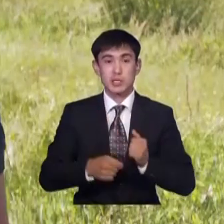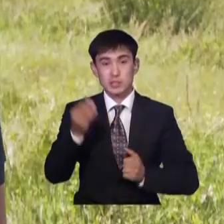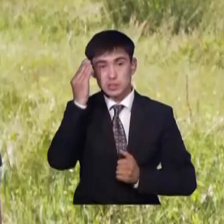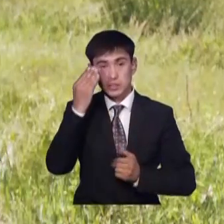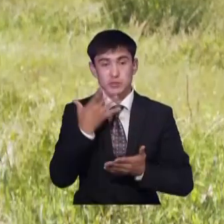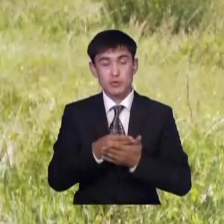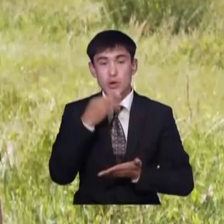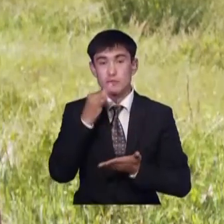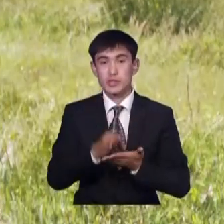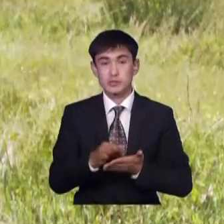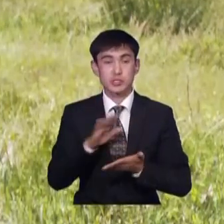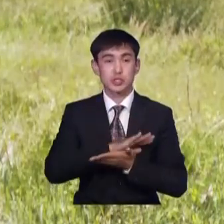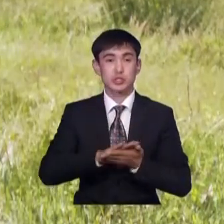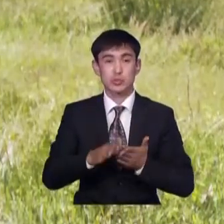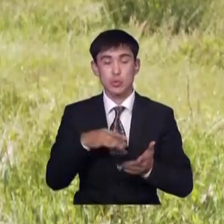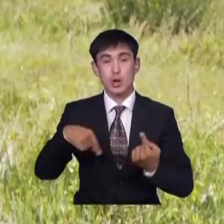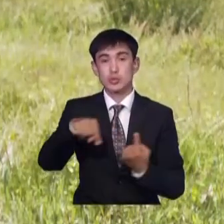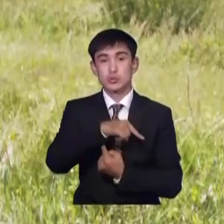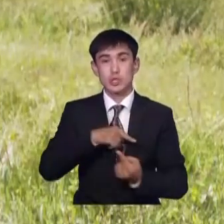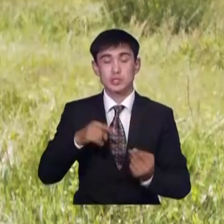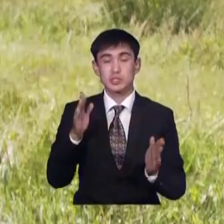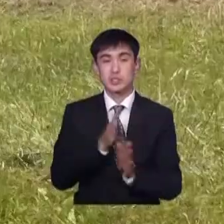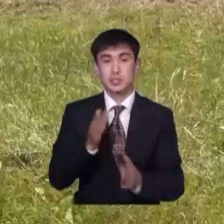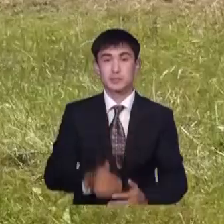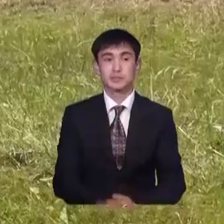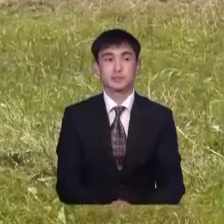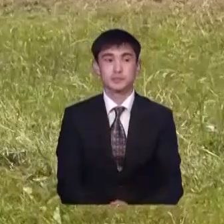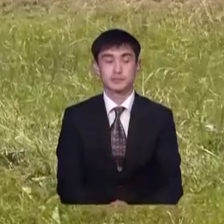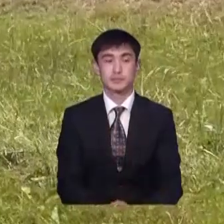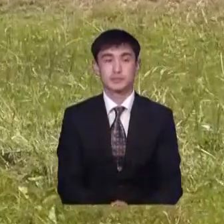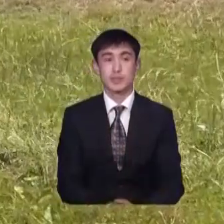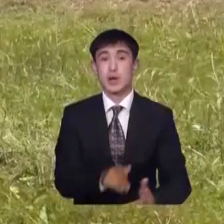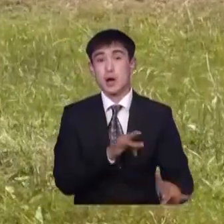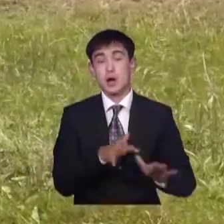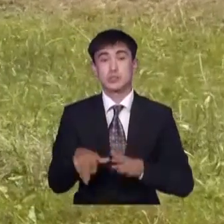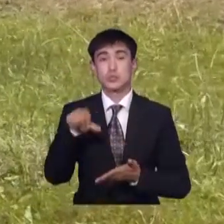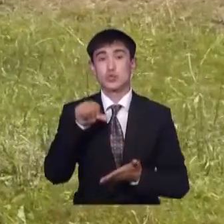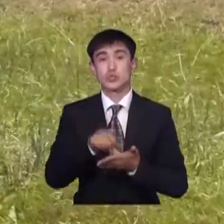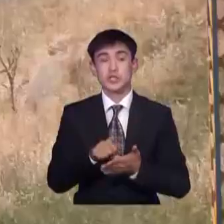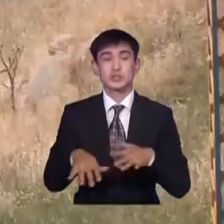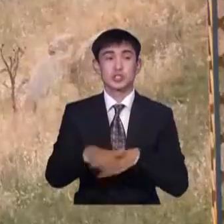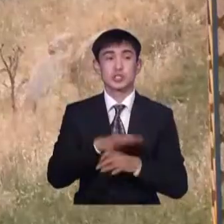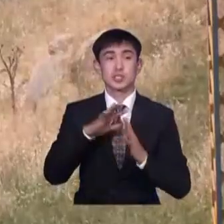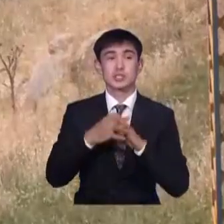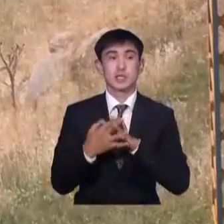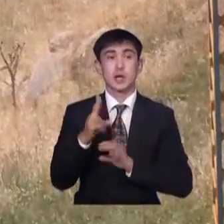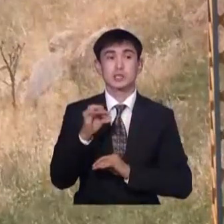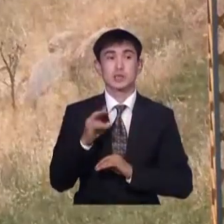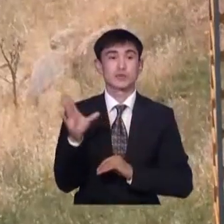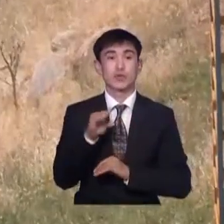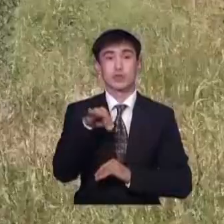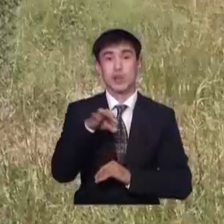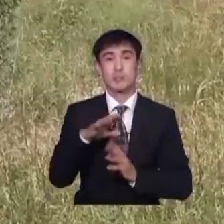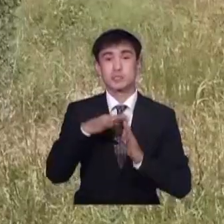осознавал свою ответственность за чистоту окружающей его среды. Отметим, что в акции приняли участие не только жители села Костек, но и всего